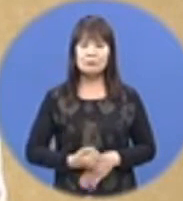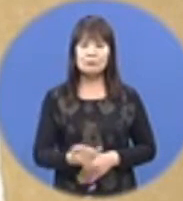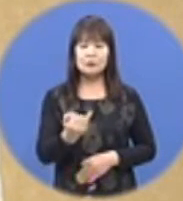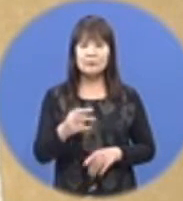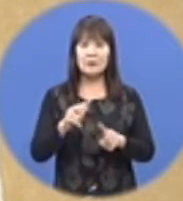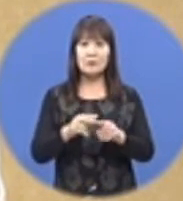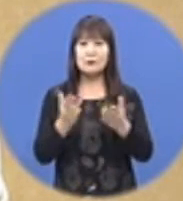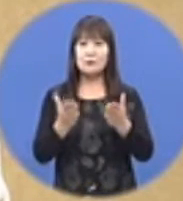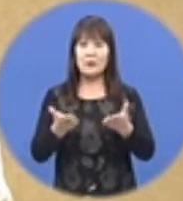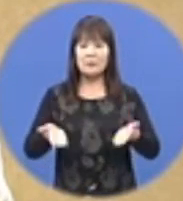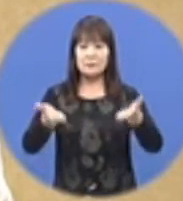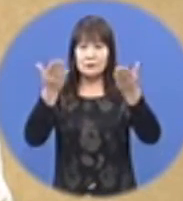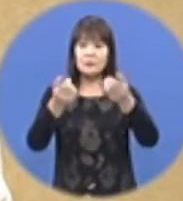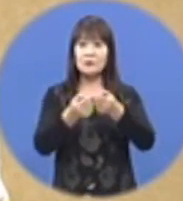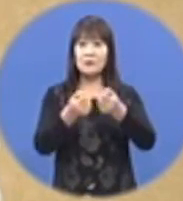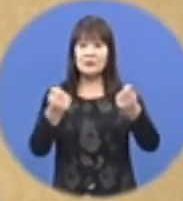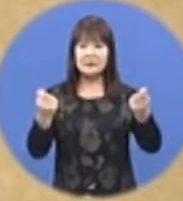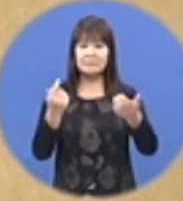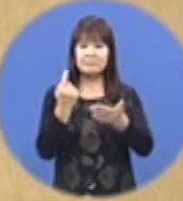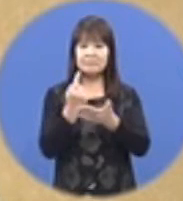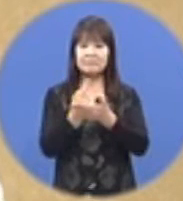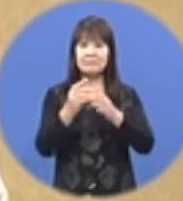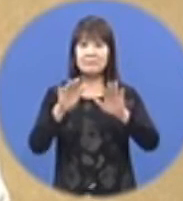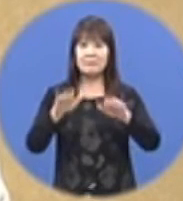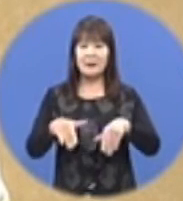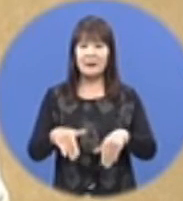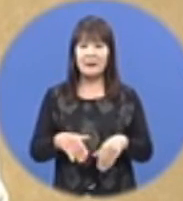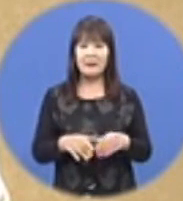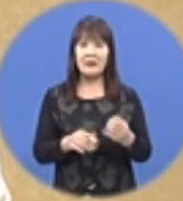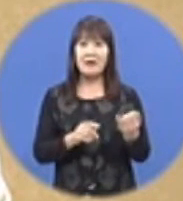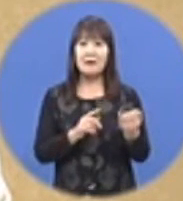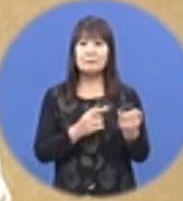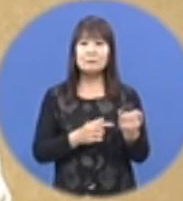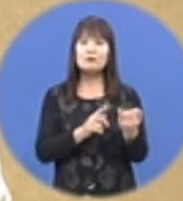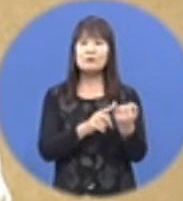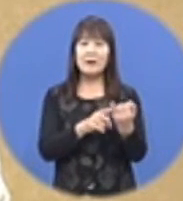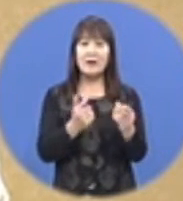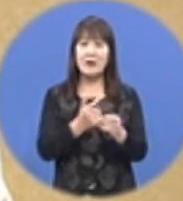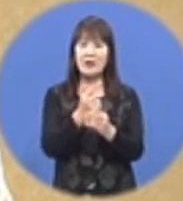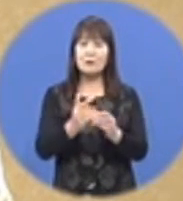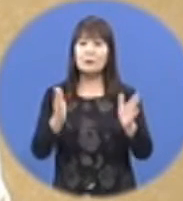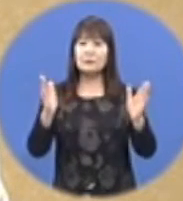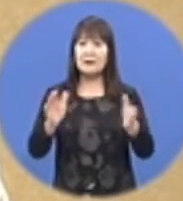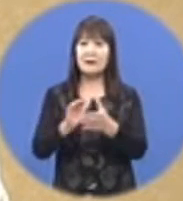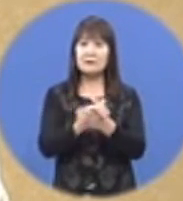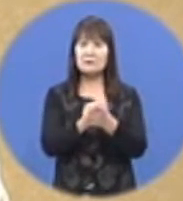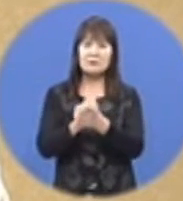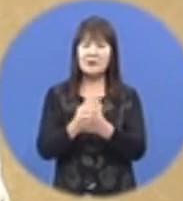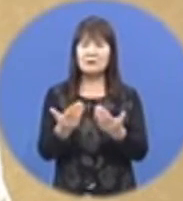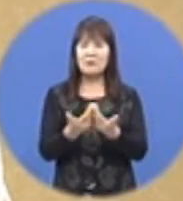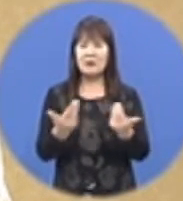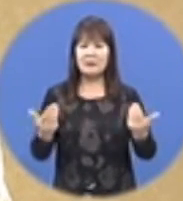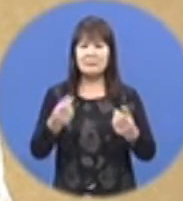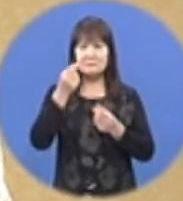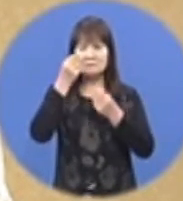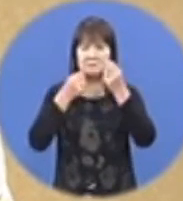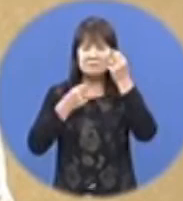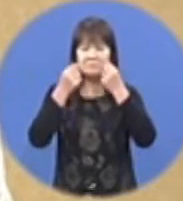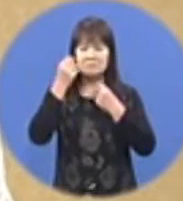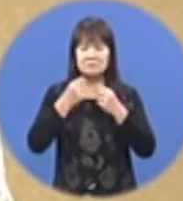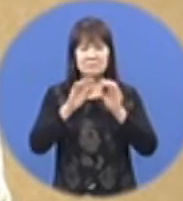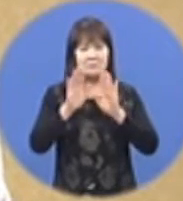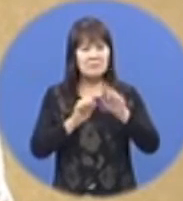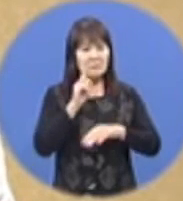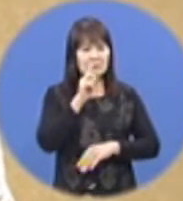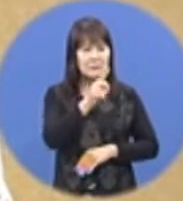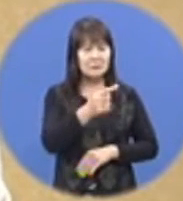の卒業式に行ってきたんですけれども、6年間でできたお友達との別れに悲しんでいる姿を見ていると、私までなんだか切